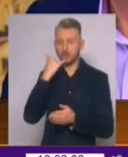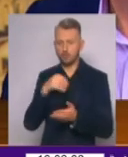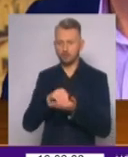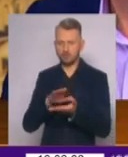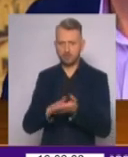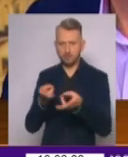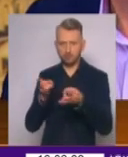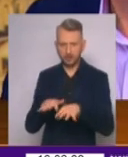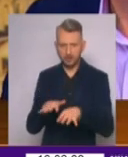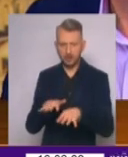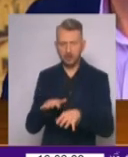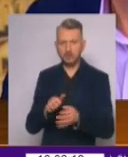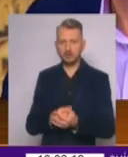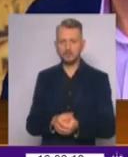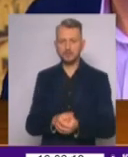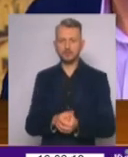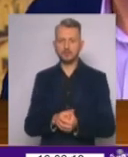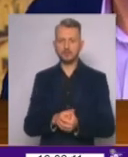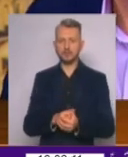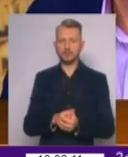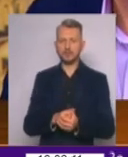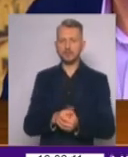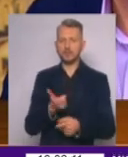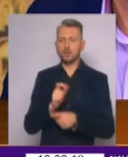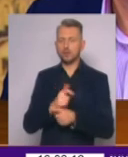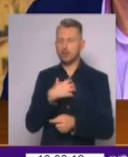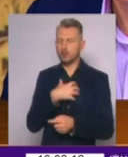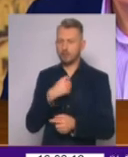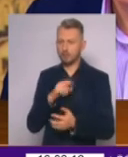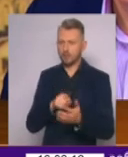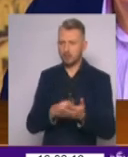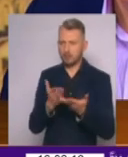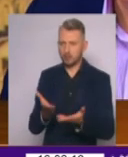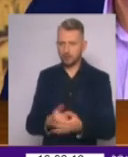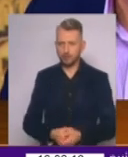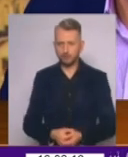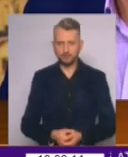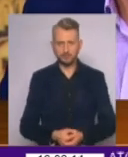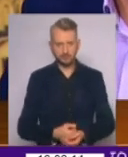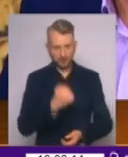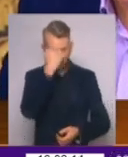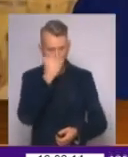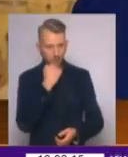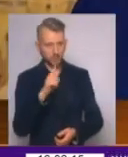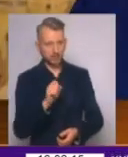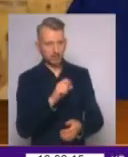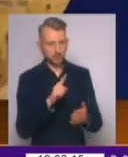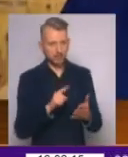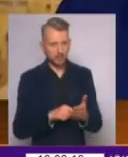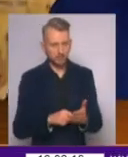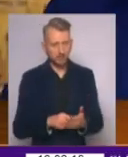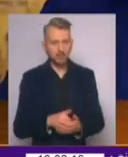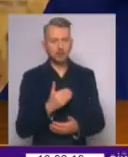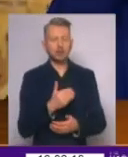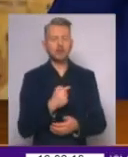запишіть, занотуйте, хай редактор занотує, тому що дуже важливе питання. Прошу, пане Олеже. Дякую за запитання. Як